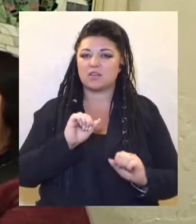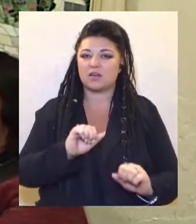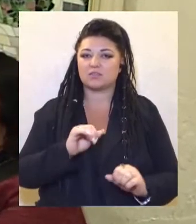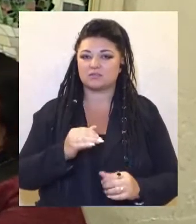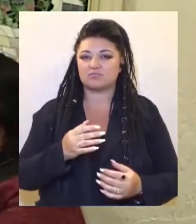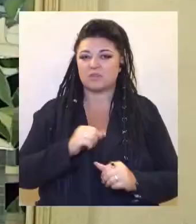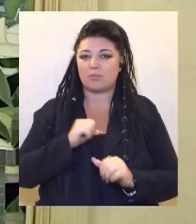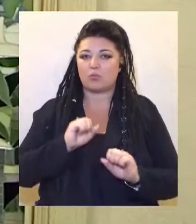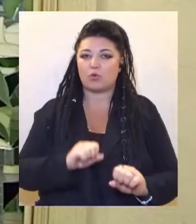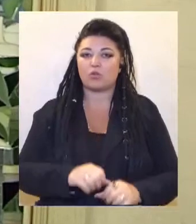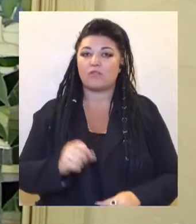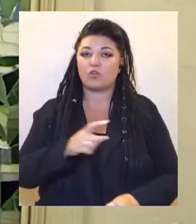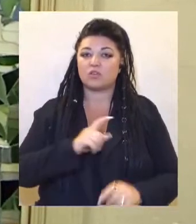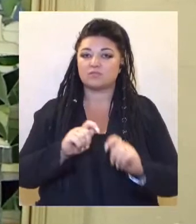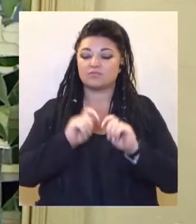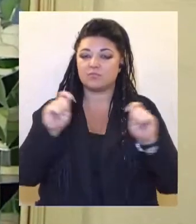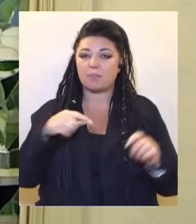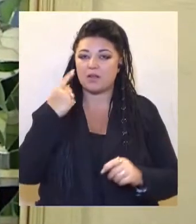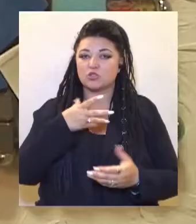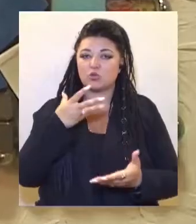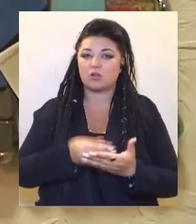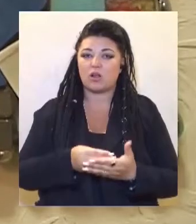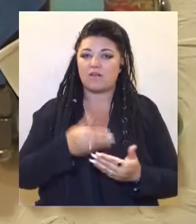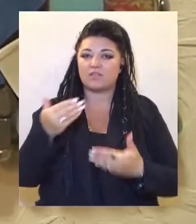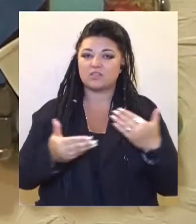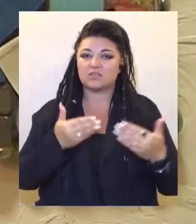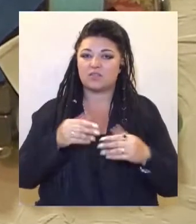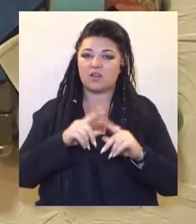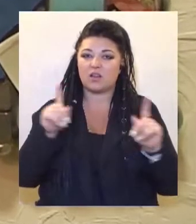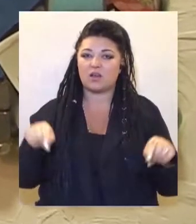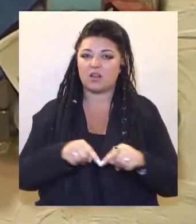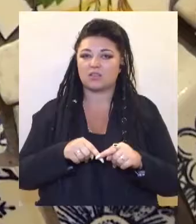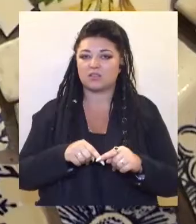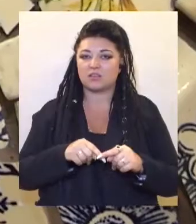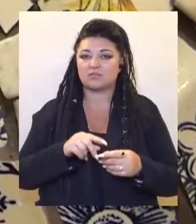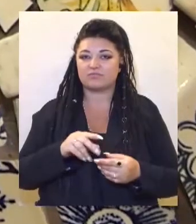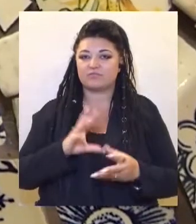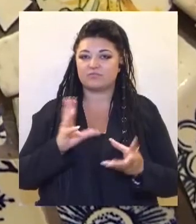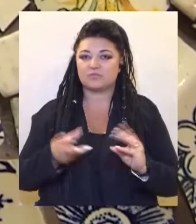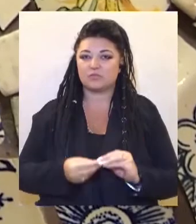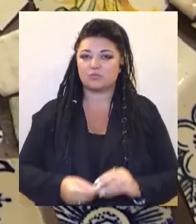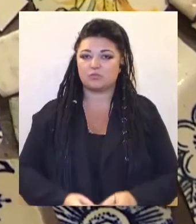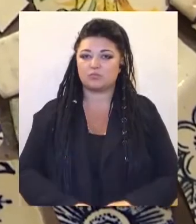В Одесі відкрилася персональна виставка картин Ольги Новак «Частини цілого».